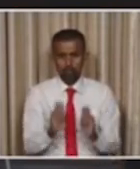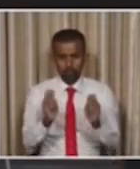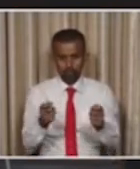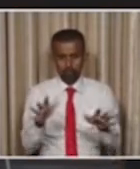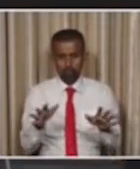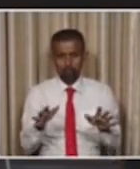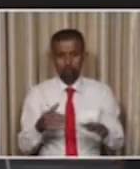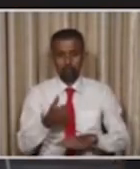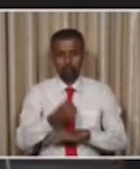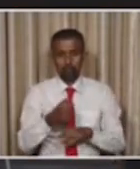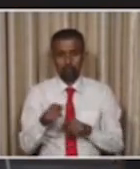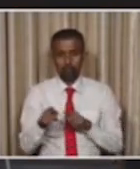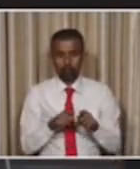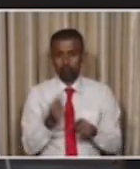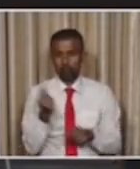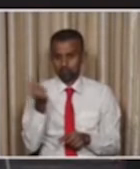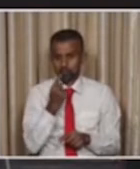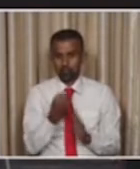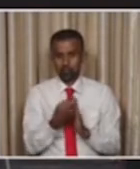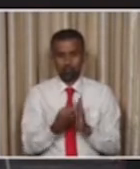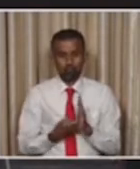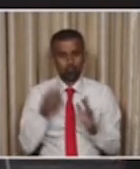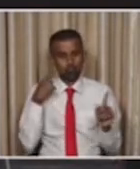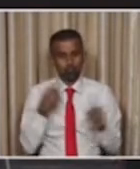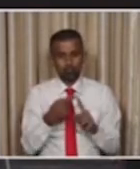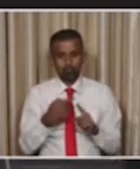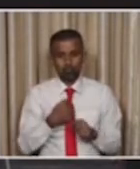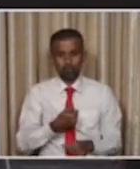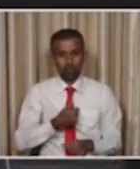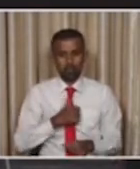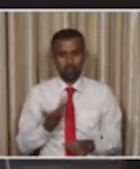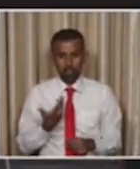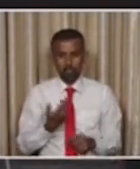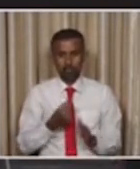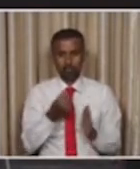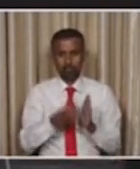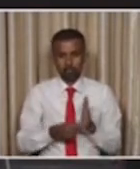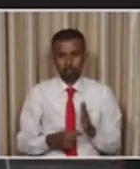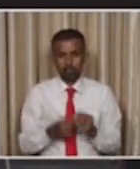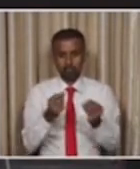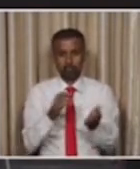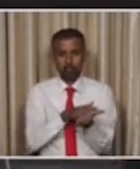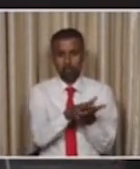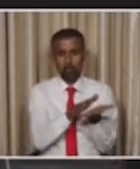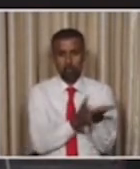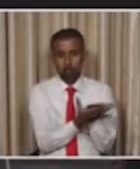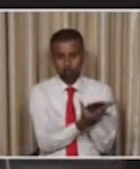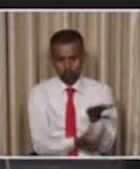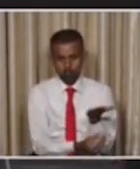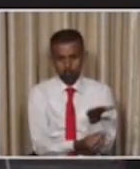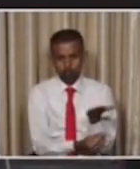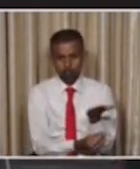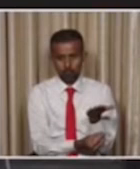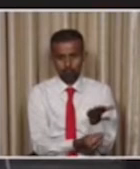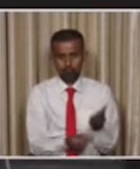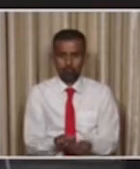ලද්දේ සභාපතිවරයා විසින් කරන ලද නිර්දේශ සම්බන්ධයෙන් අප එකඟ නොවන බවයි. එකී ලිපියේ පිටපතක් ගරු නියෝජ්‍ය කතානායකතුමනි